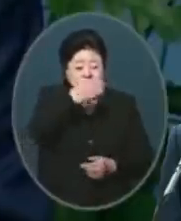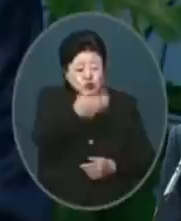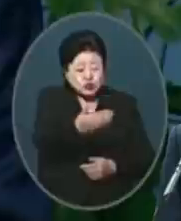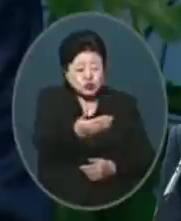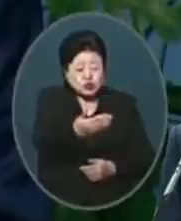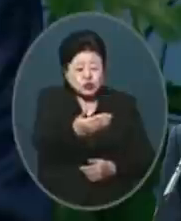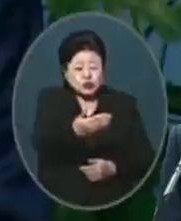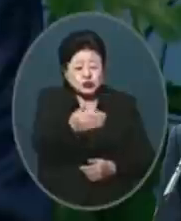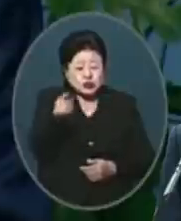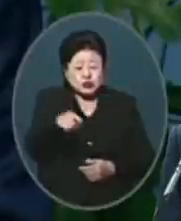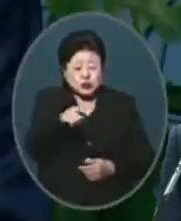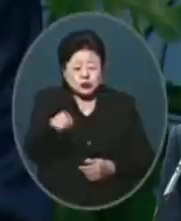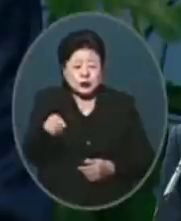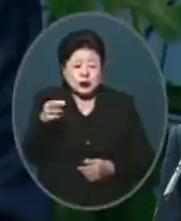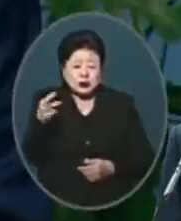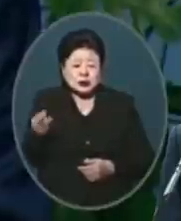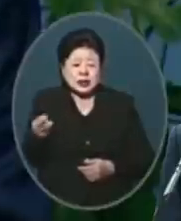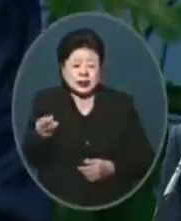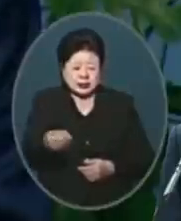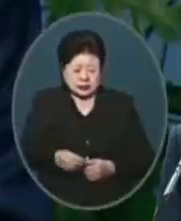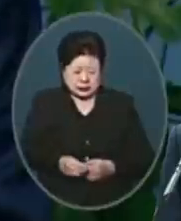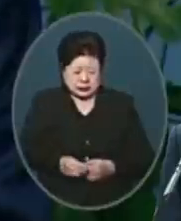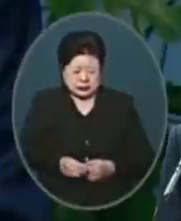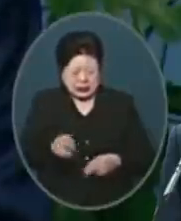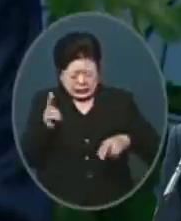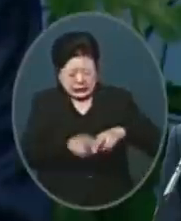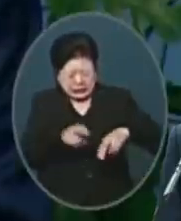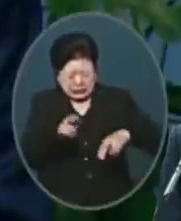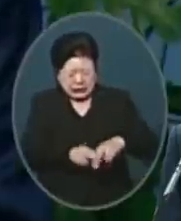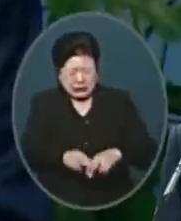40채를 다 때리면 죽어버려요.